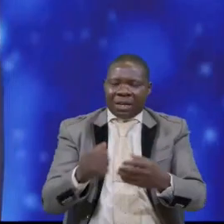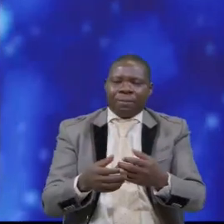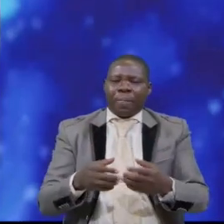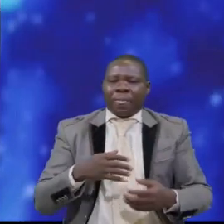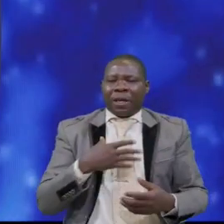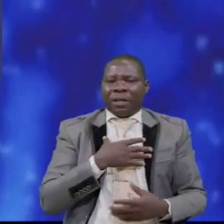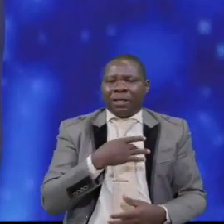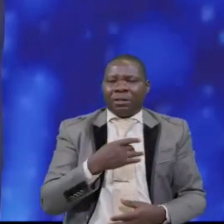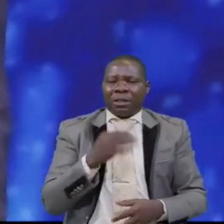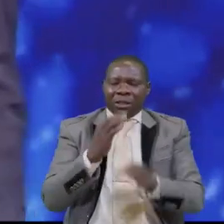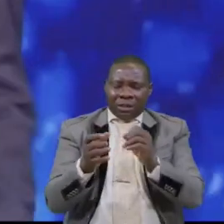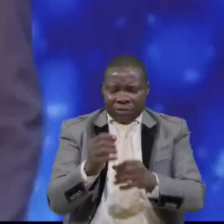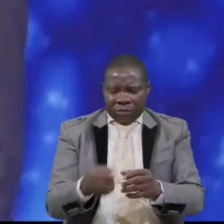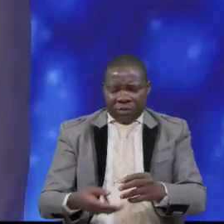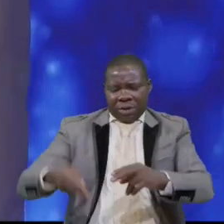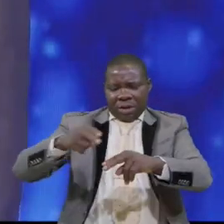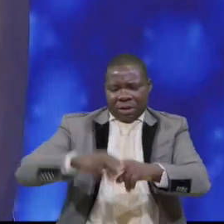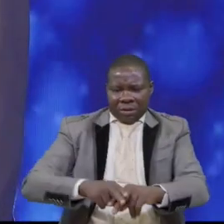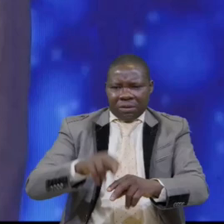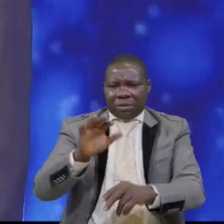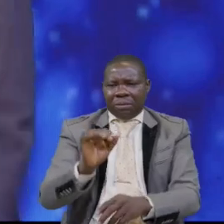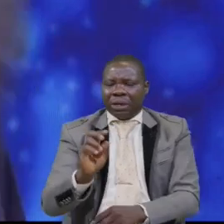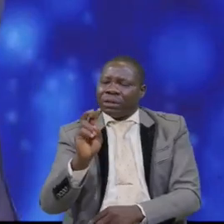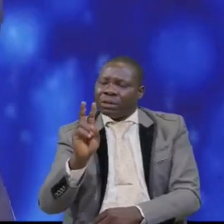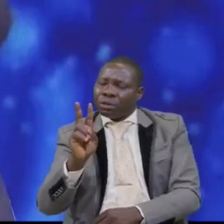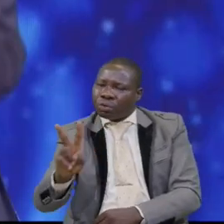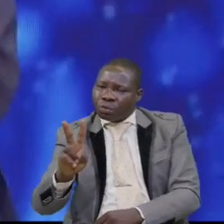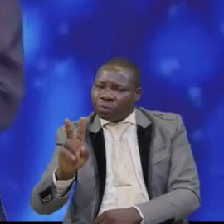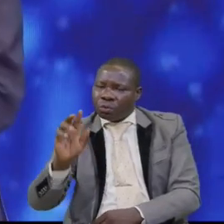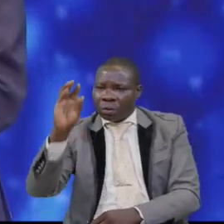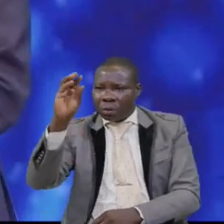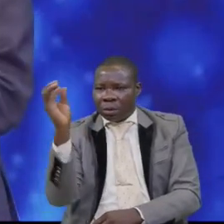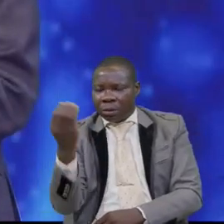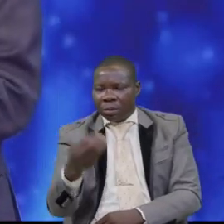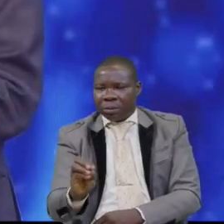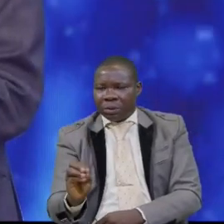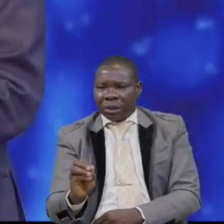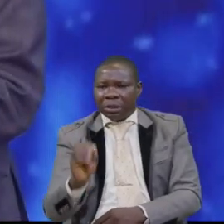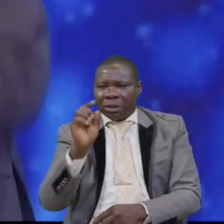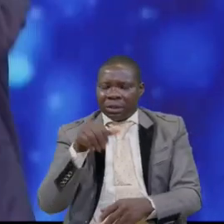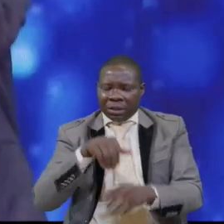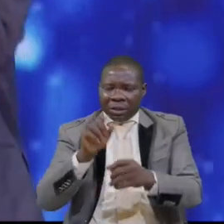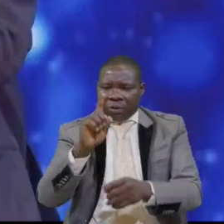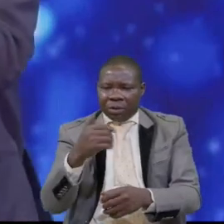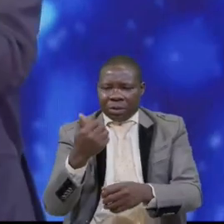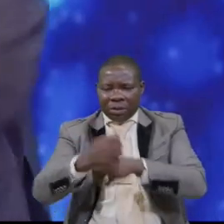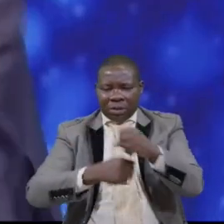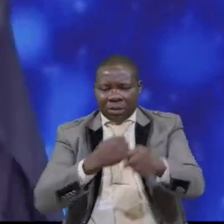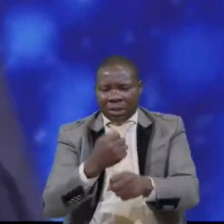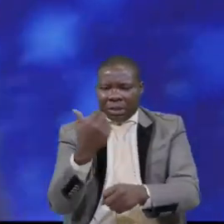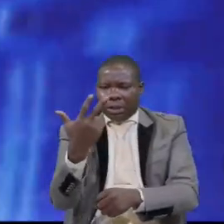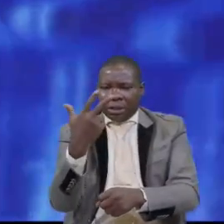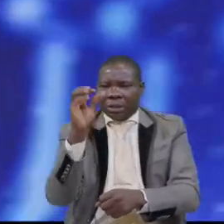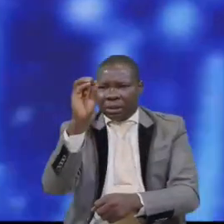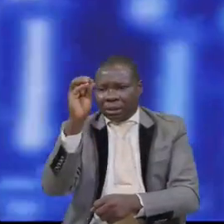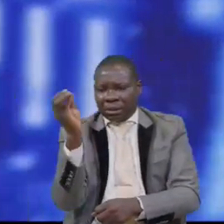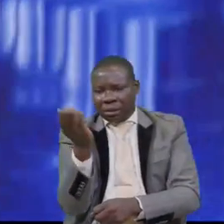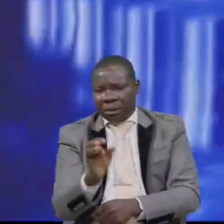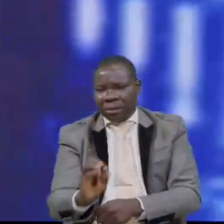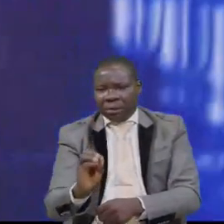vous connaissez de développement de 2 % en un an 3 % en un an intérêt